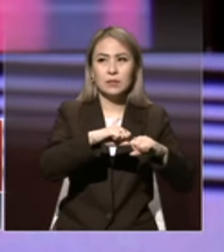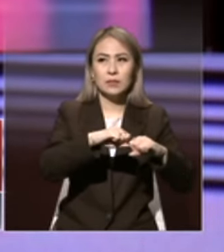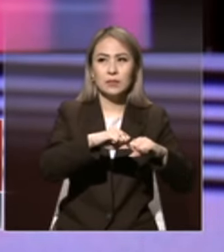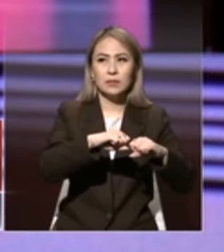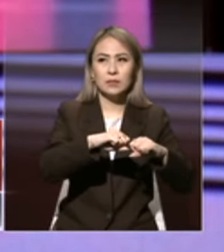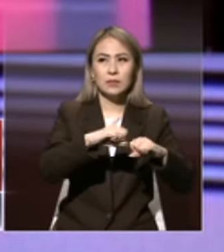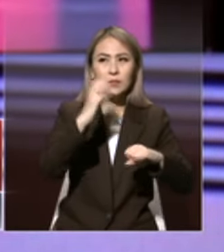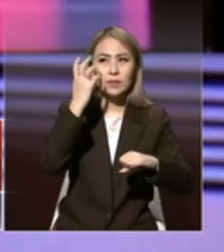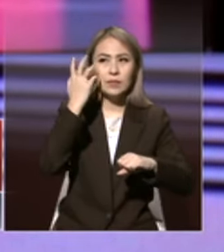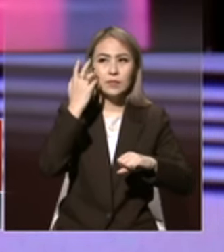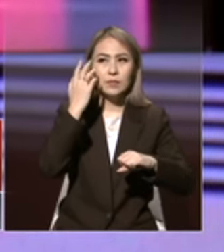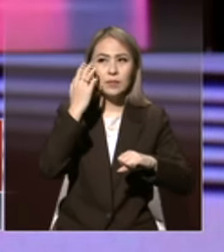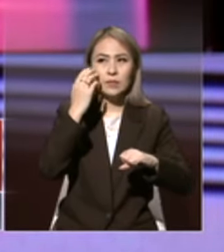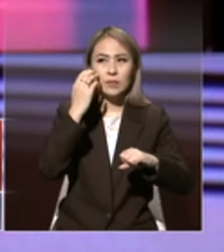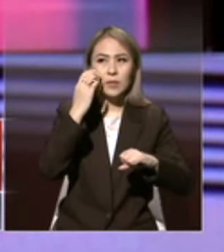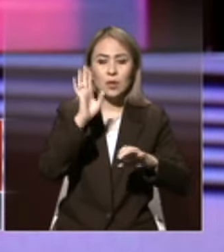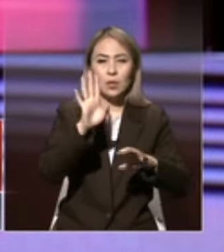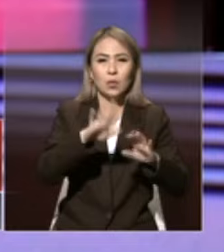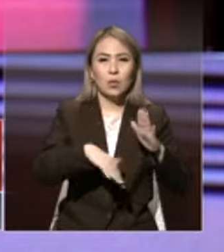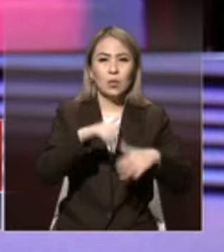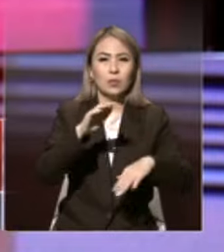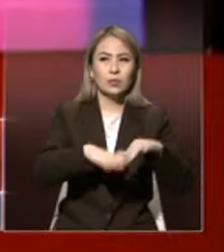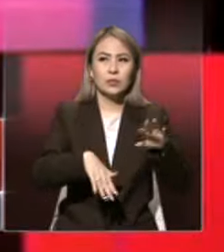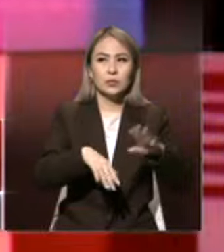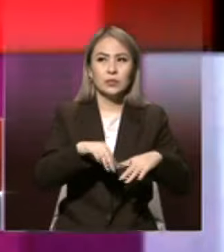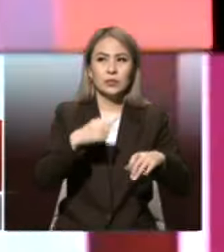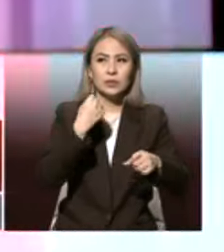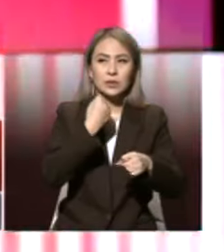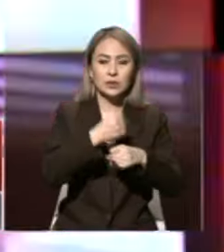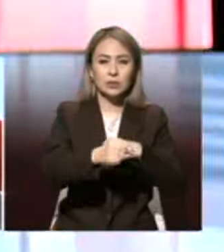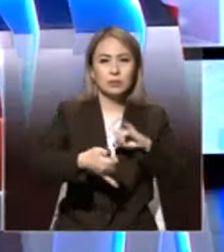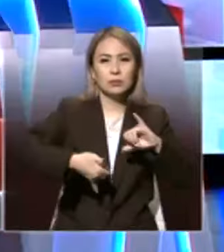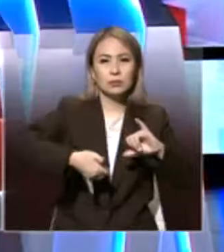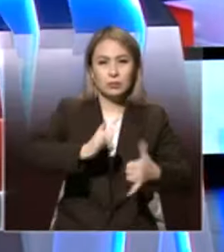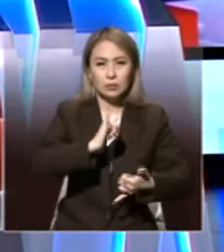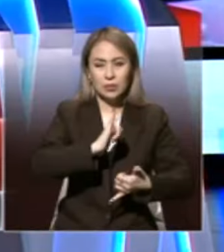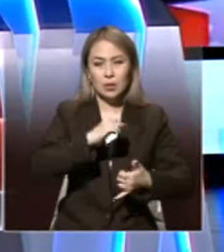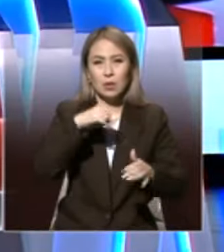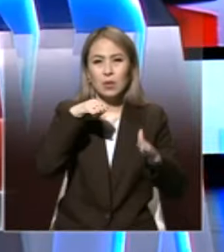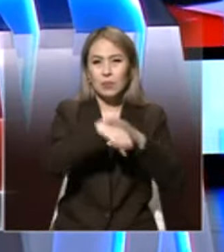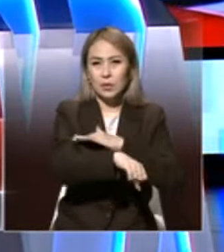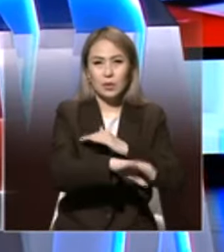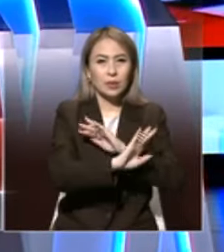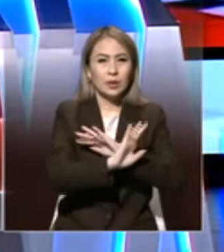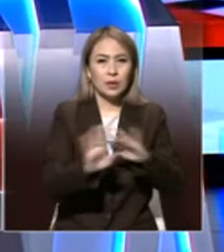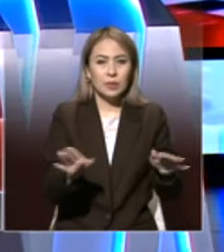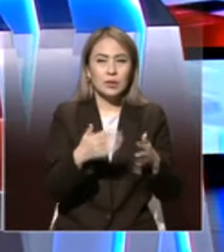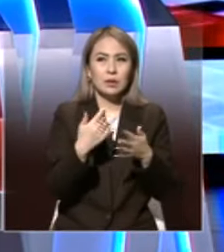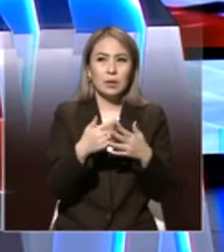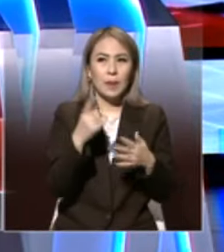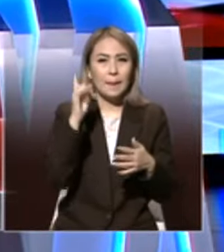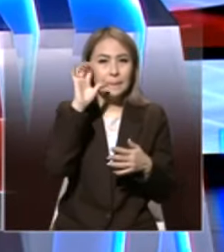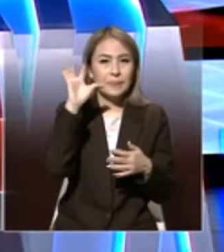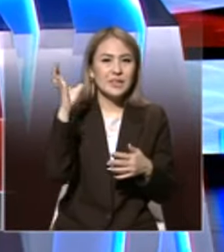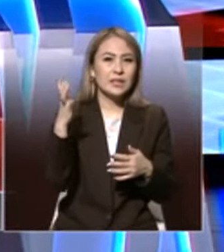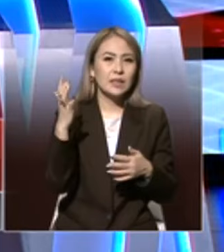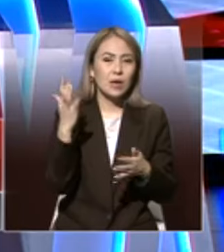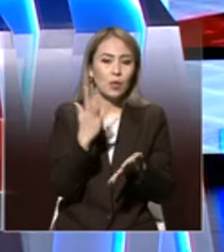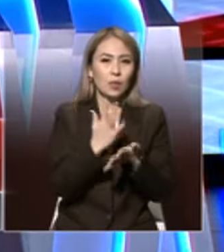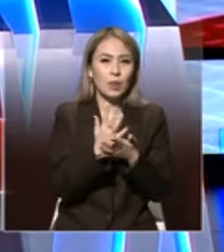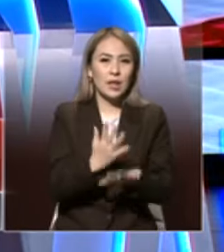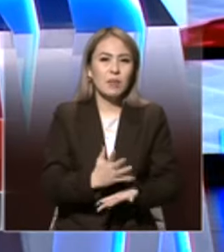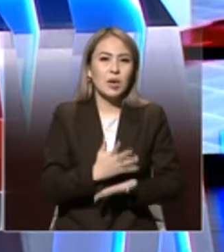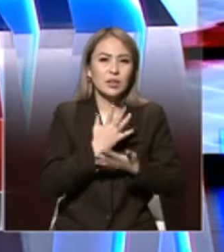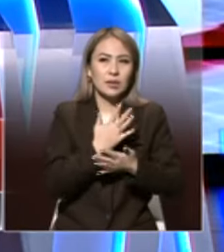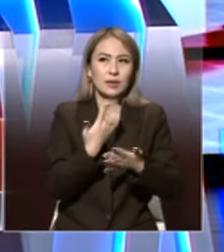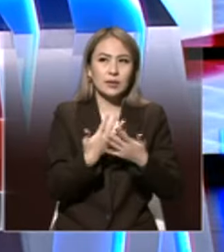ол тек қана күш көрсету ғана емес, ұрып тебу ғана емес. Ол сонымен қатар бізде психологиялық эмоционалдық